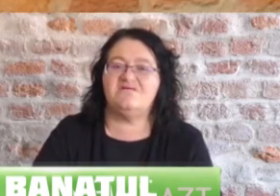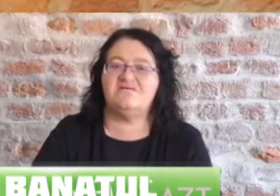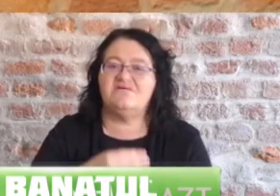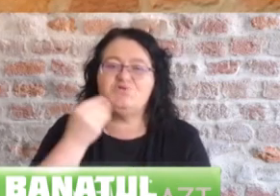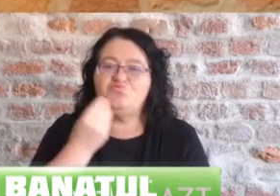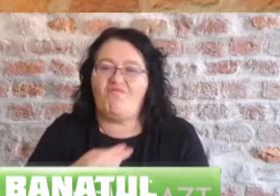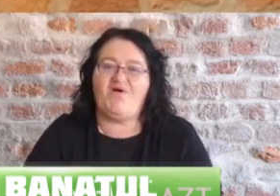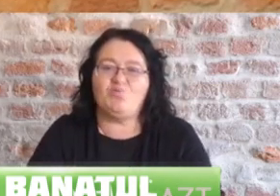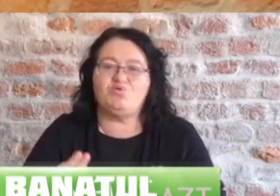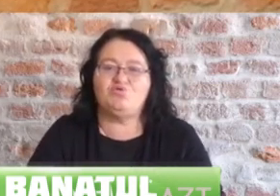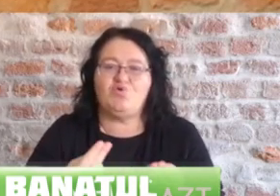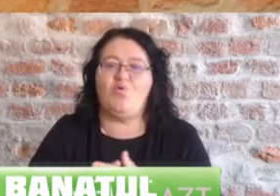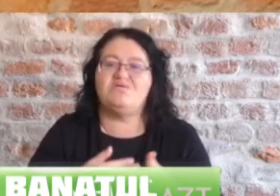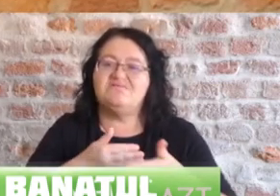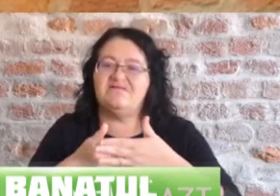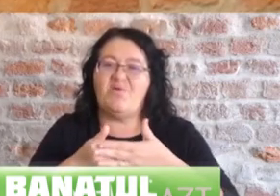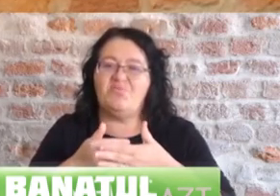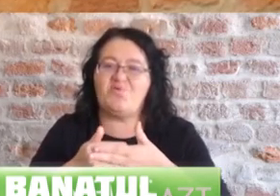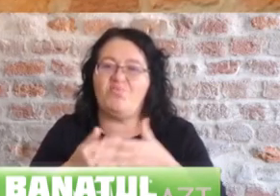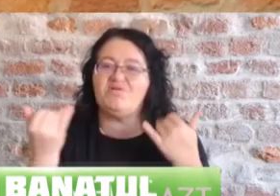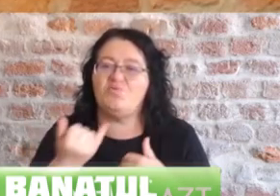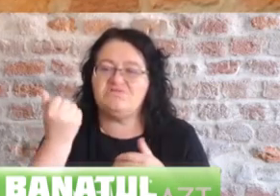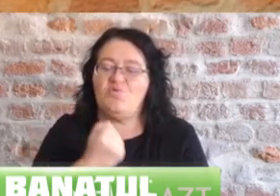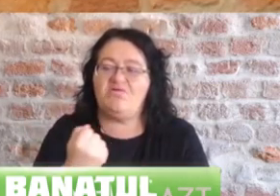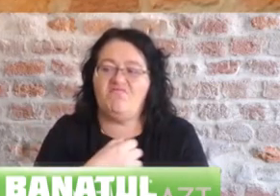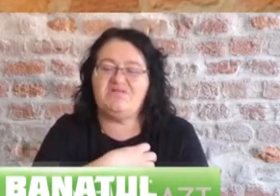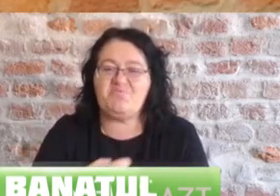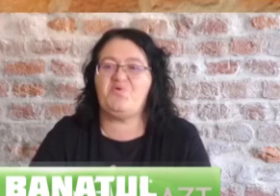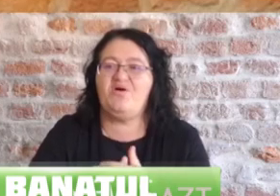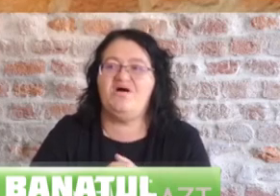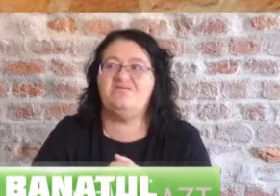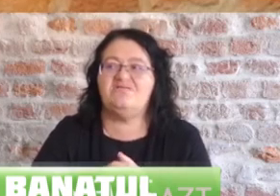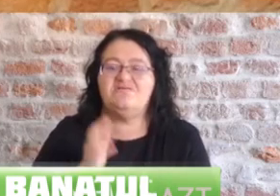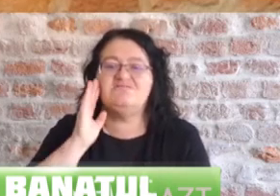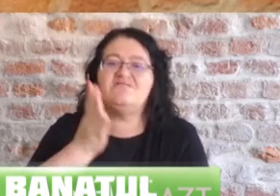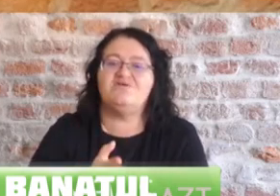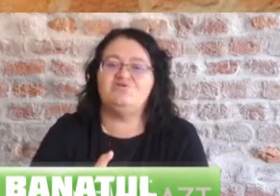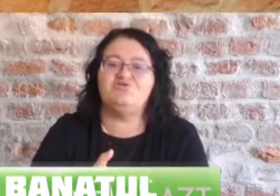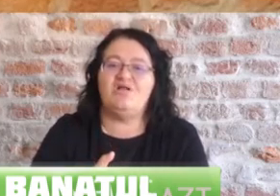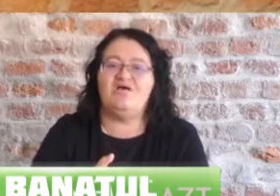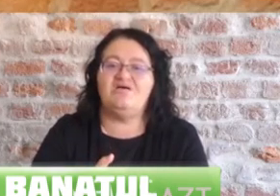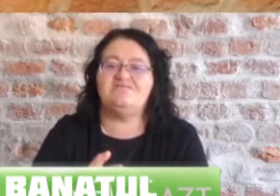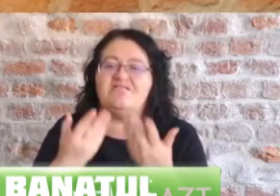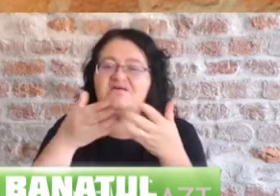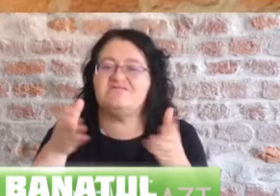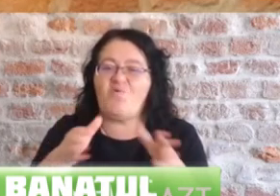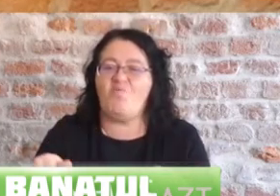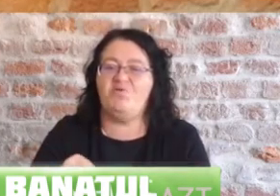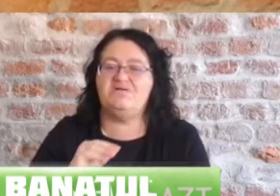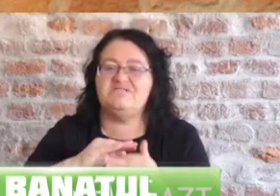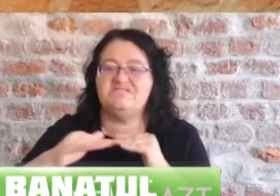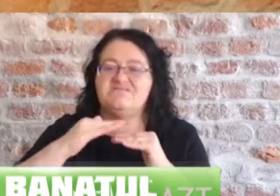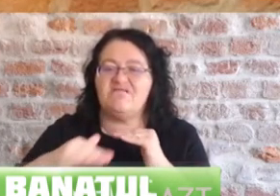nu e ceva ușor să te apropii de o istorie atât de bogată, să decelezi, să descoperi fiecare strat